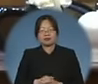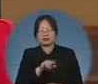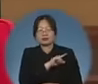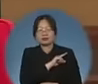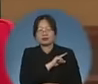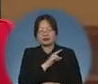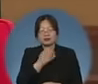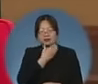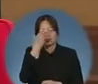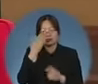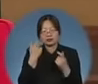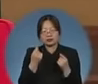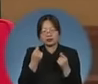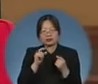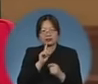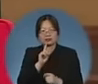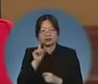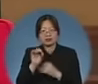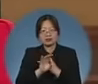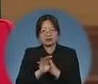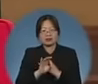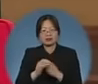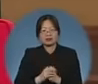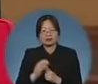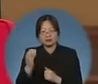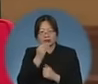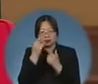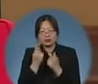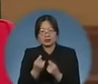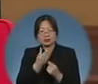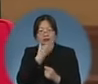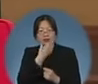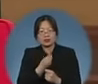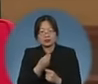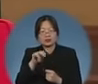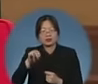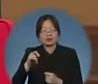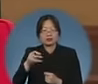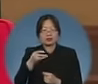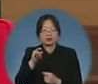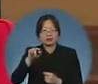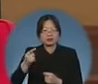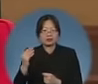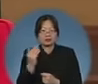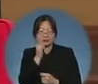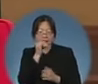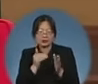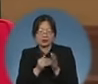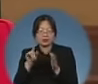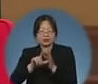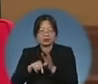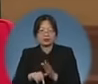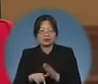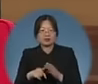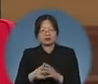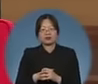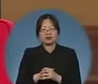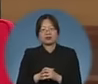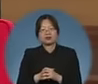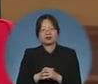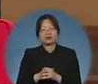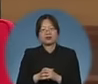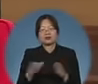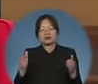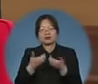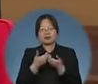가장 이상적인 시나리오는 고결하면서도 해피한 소크라테스가 되는 거지만 이게 어떨 때는 상충되는 두